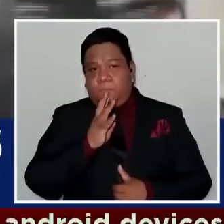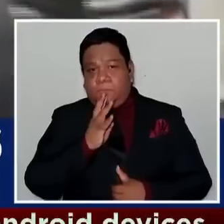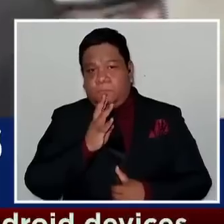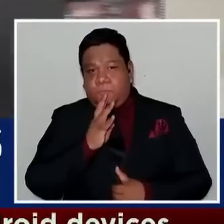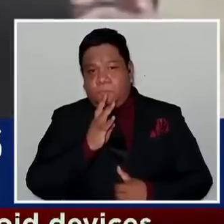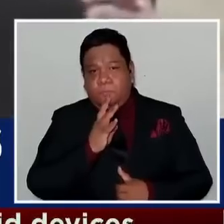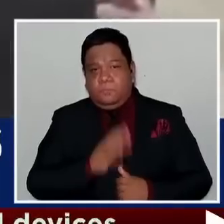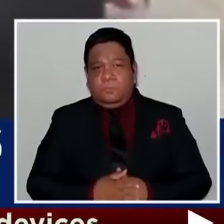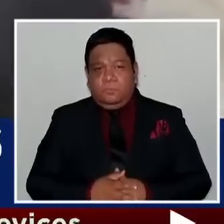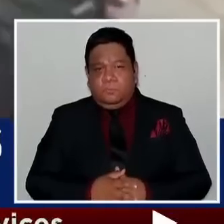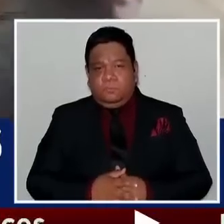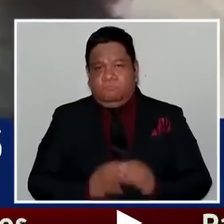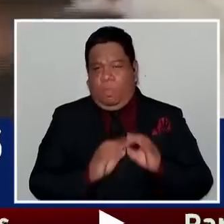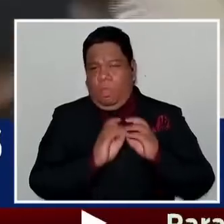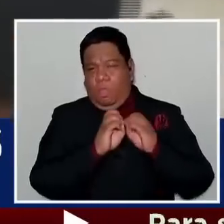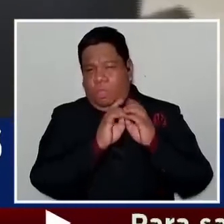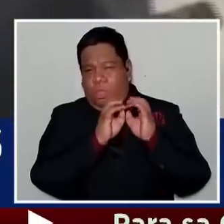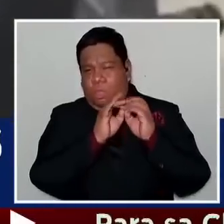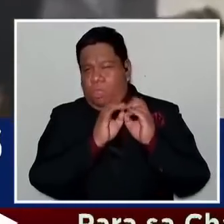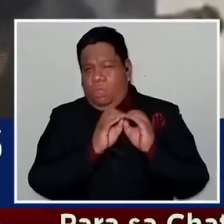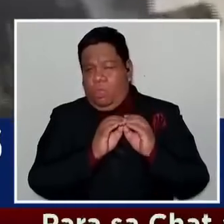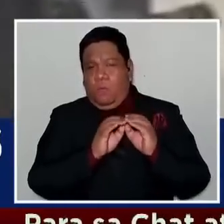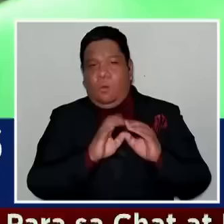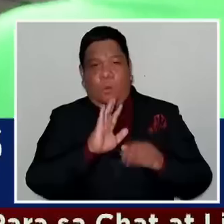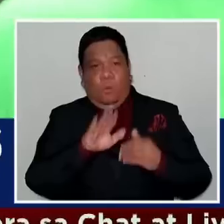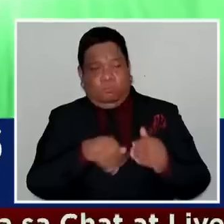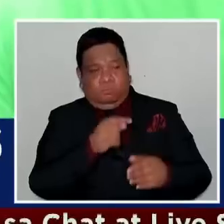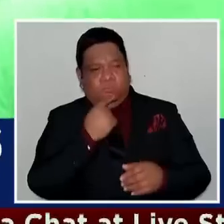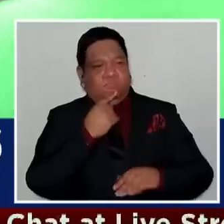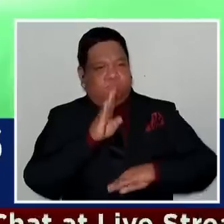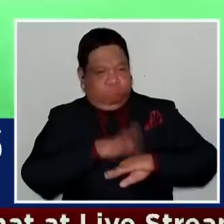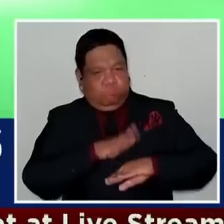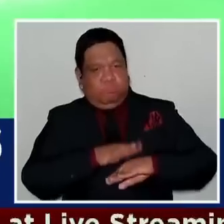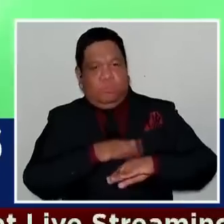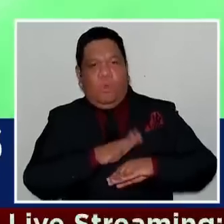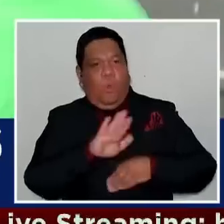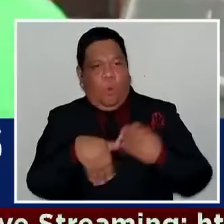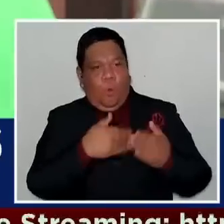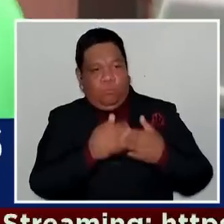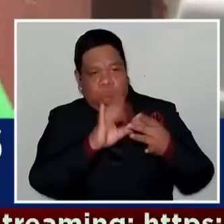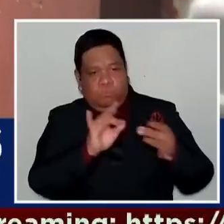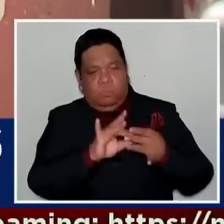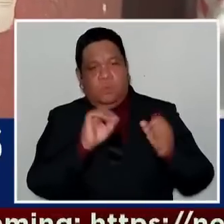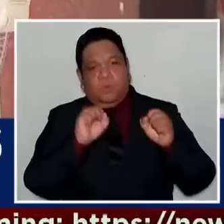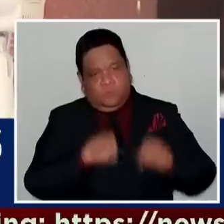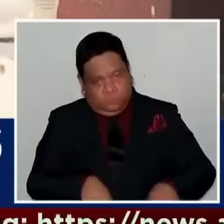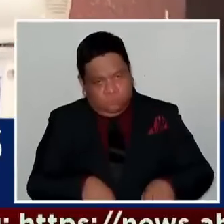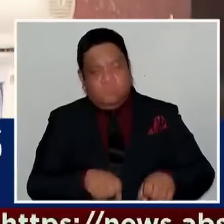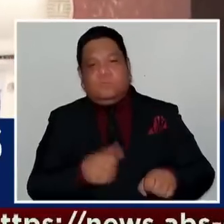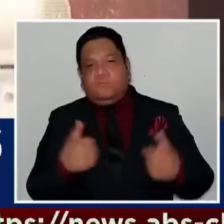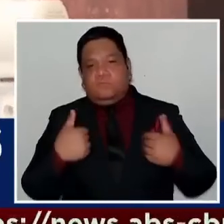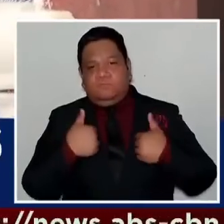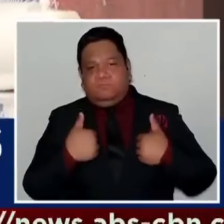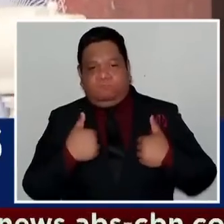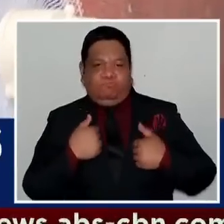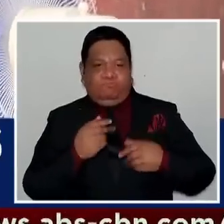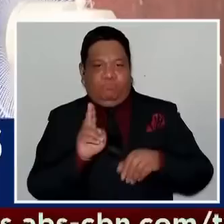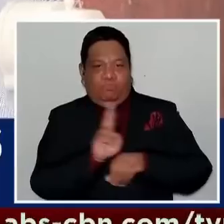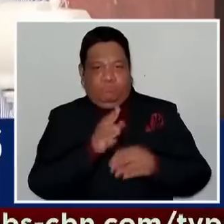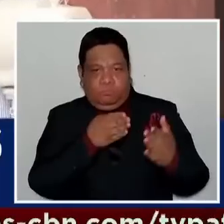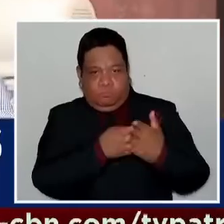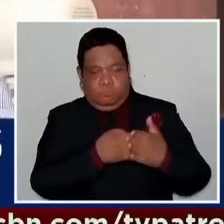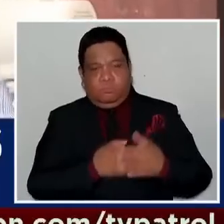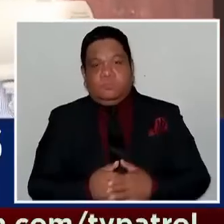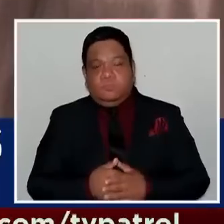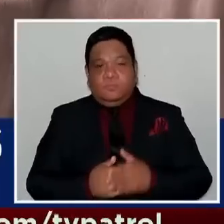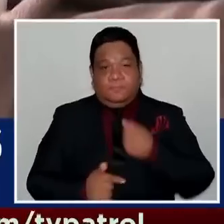kang tumainit! Lahat ng kasatay mo, pwede namin gamitin sa'yo! Nakalabas na ng kulungan si Sargento Gina matapos magpiyansa.